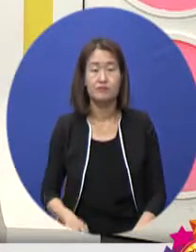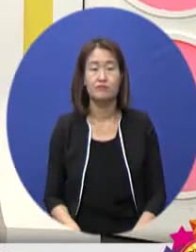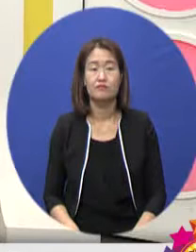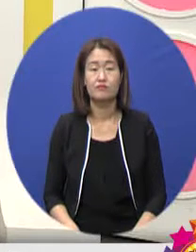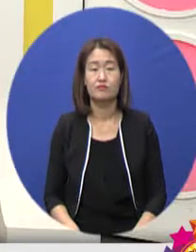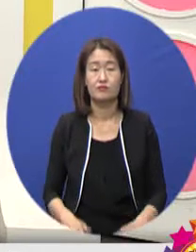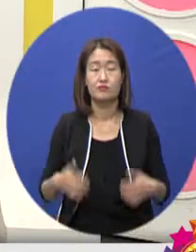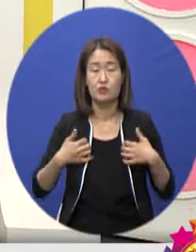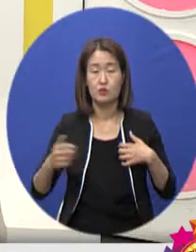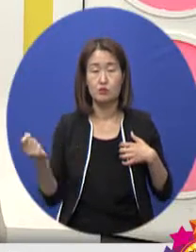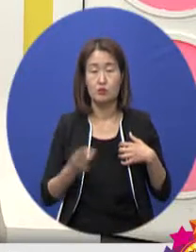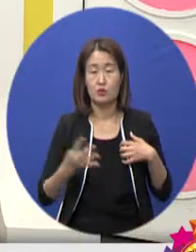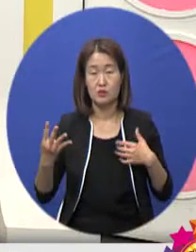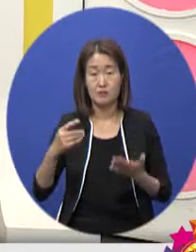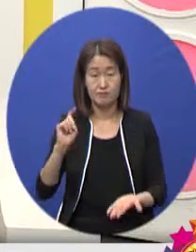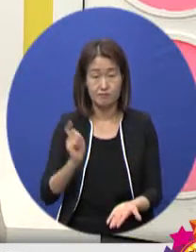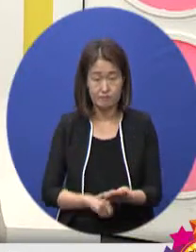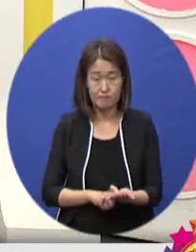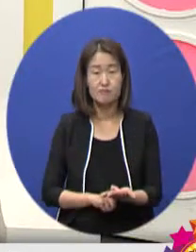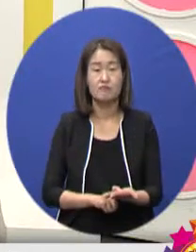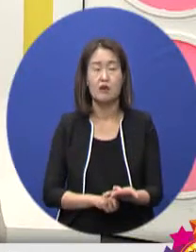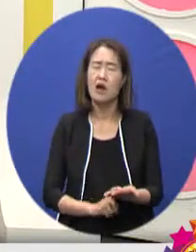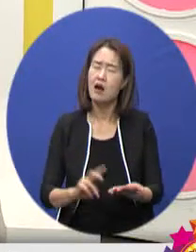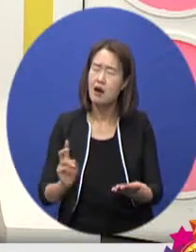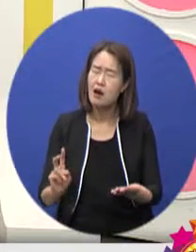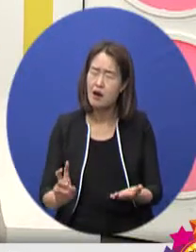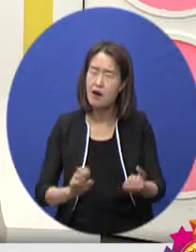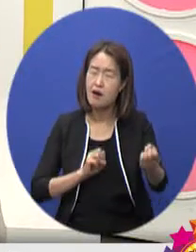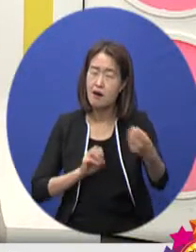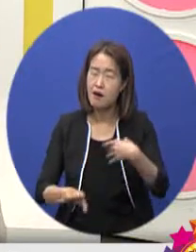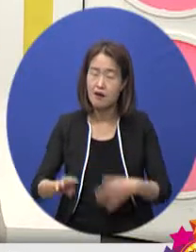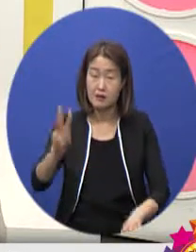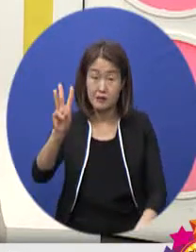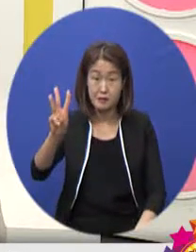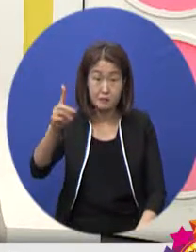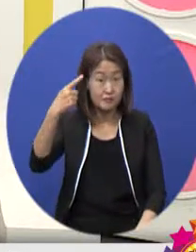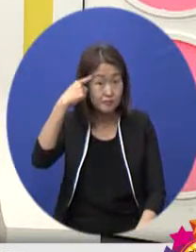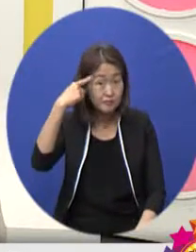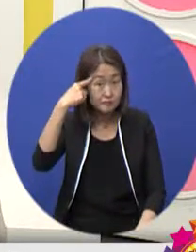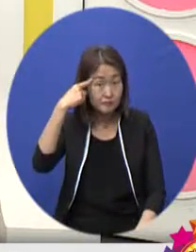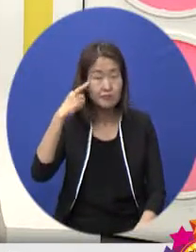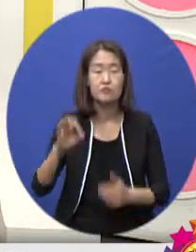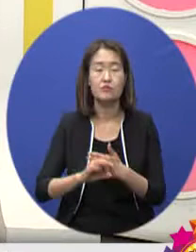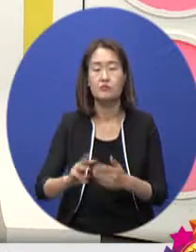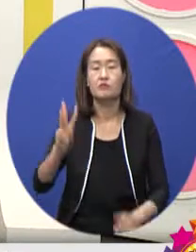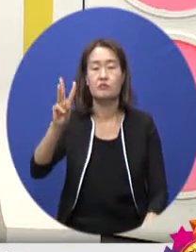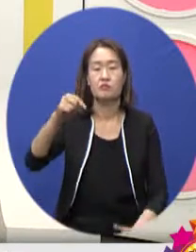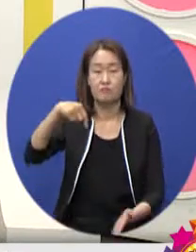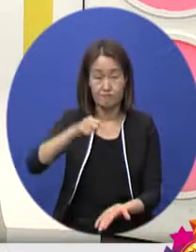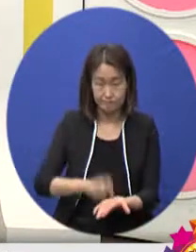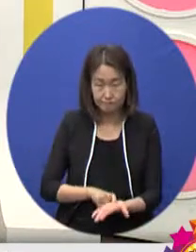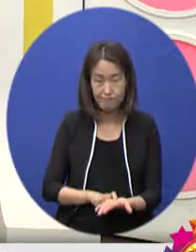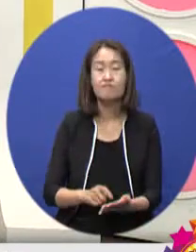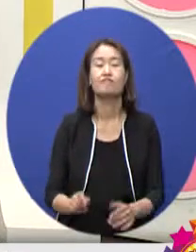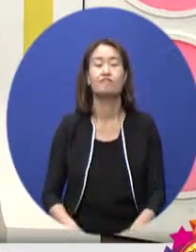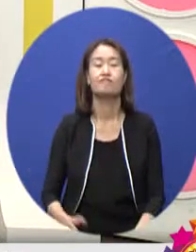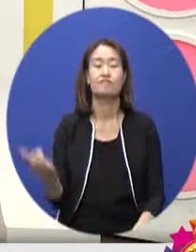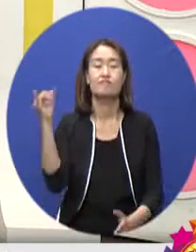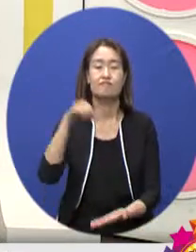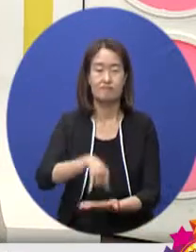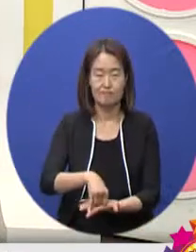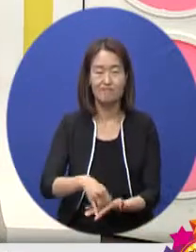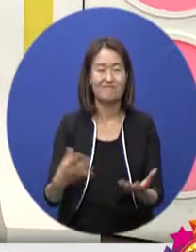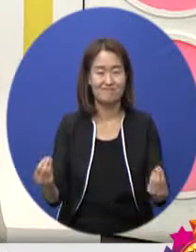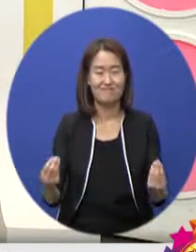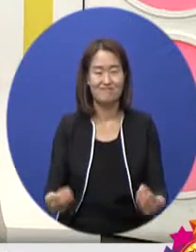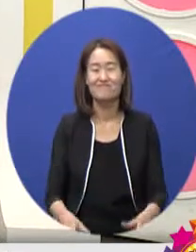ARS 060-6081-004번 퀴즈 참여 4번을 누르신 다음에 혹시 정답이 3번이라고 생각하시면 3번을 누르시고 수화기를